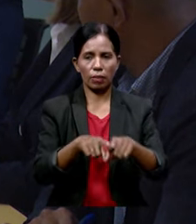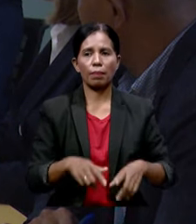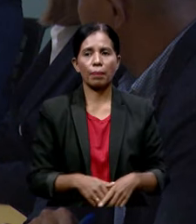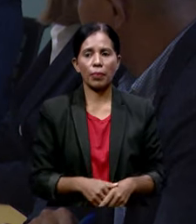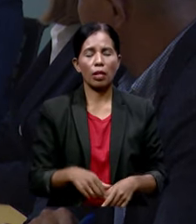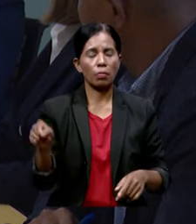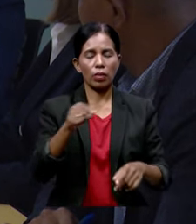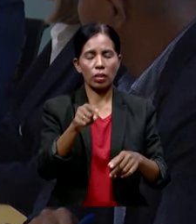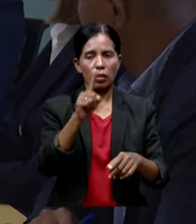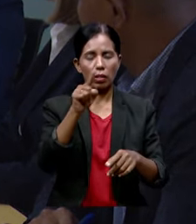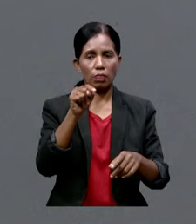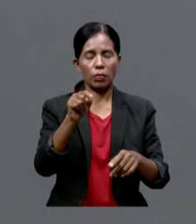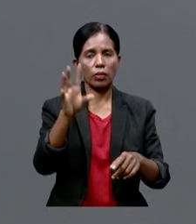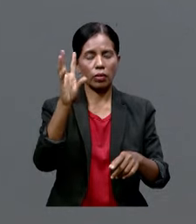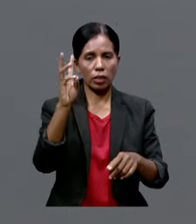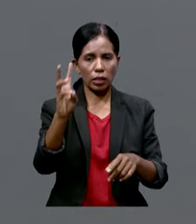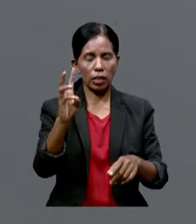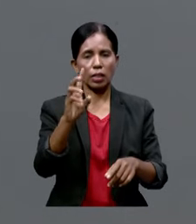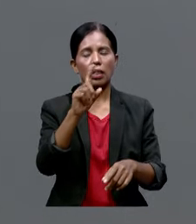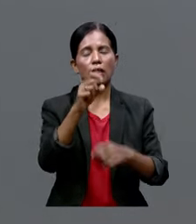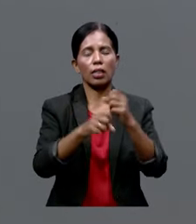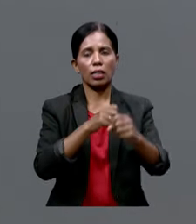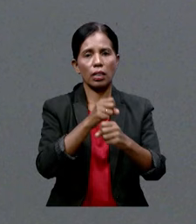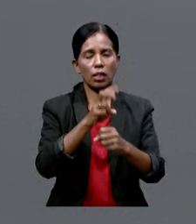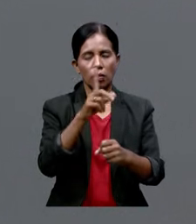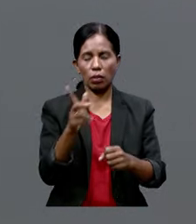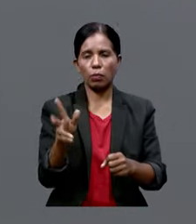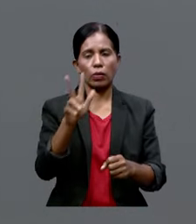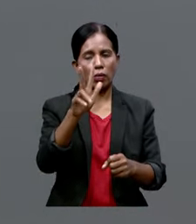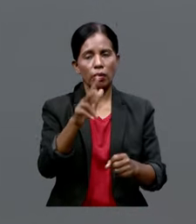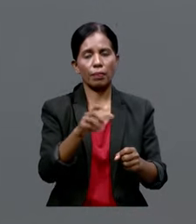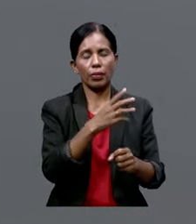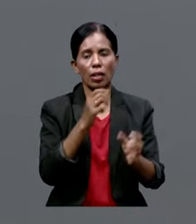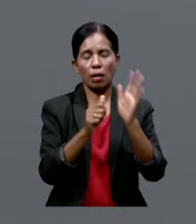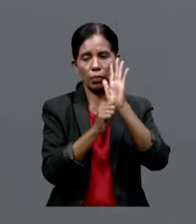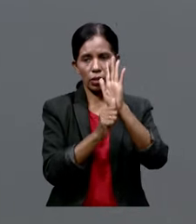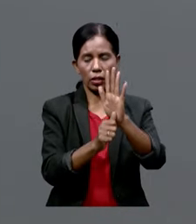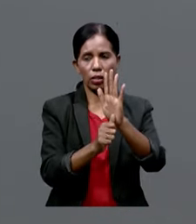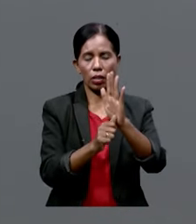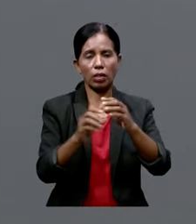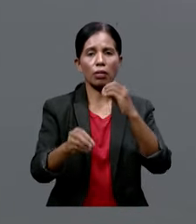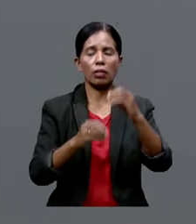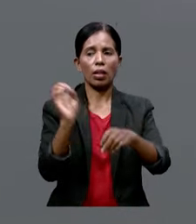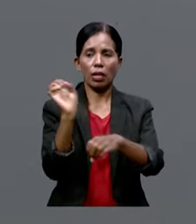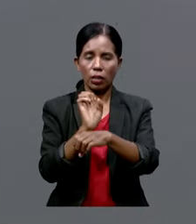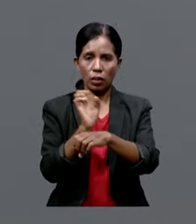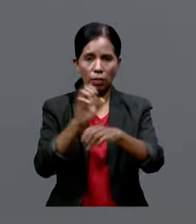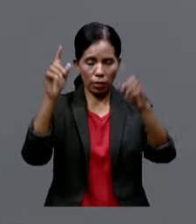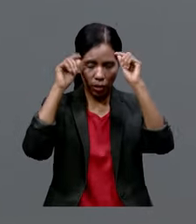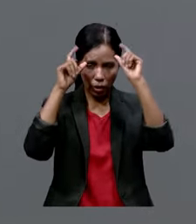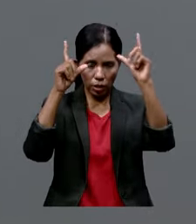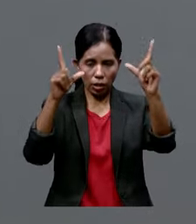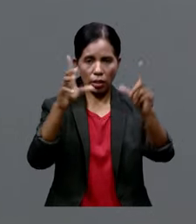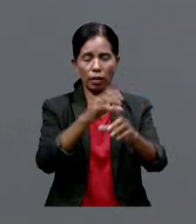Por cento ida ponto sia ia tinang riroron resinto lunian. Ia nia presentasaun Bols Sadak George, Country Economist Timor Leste,